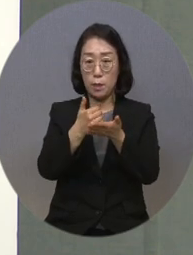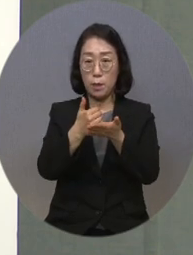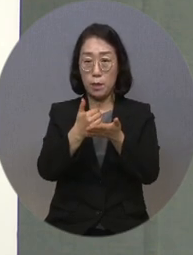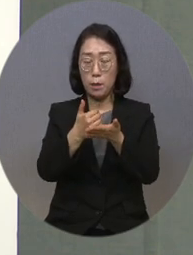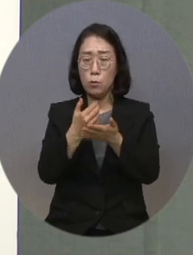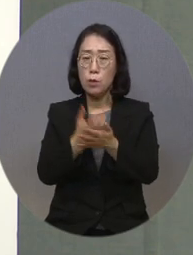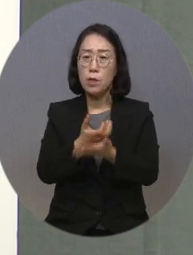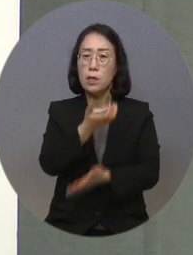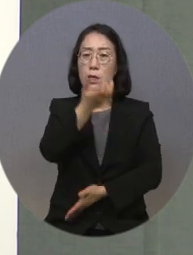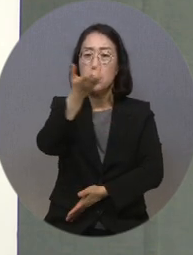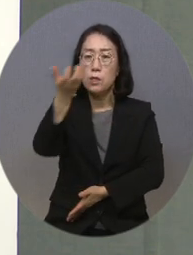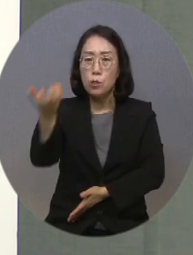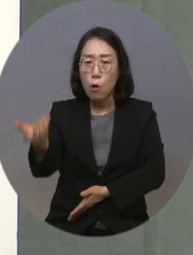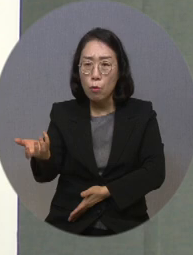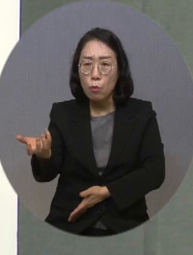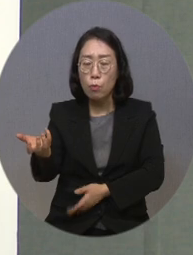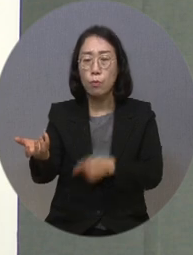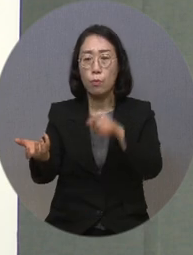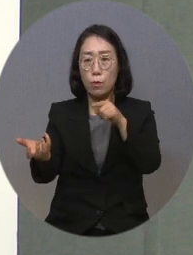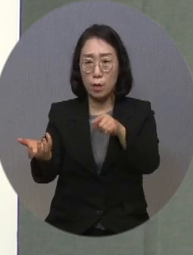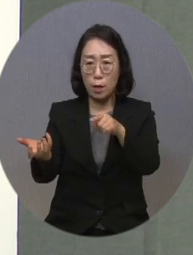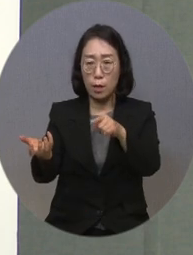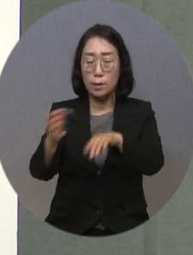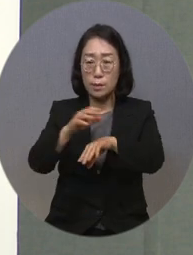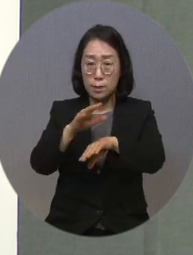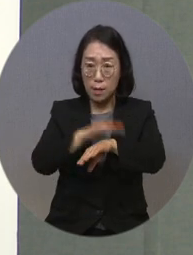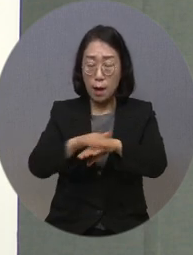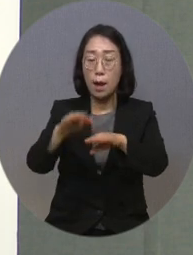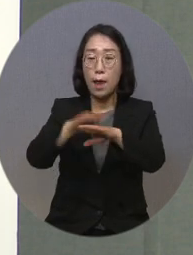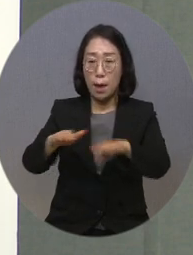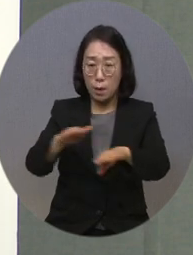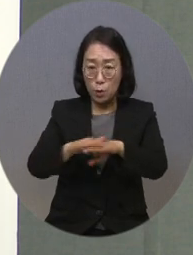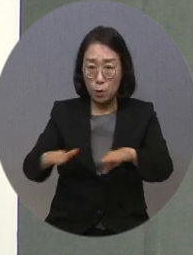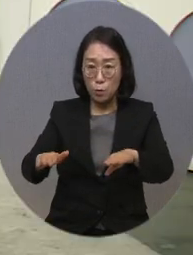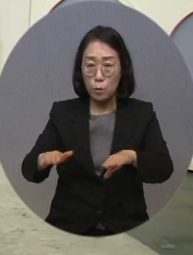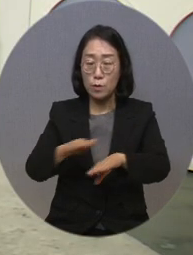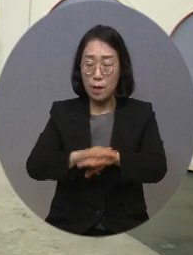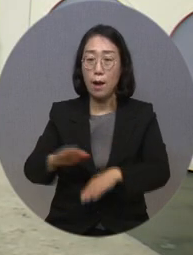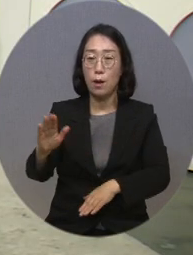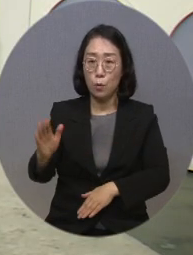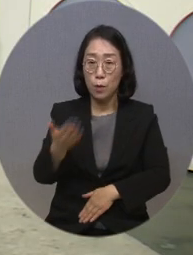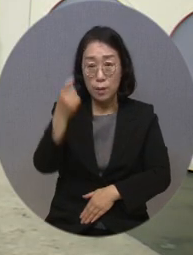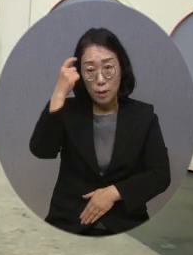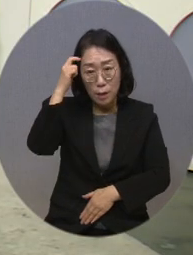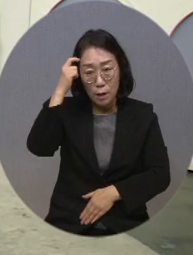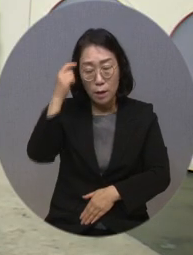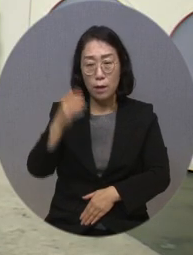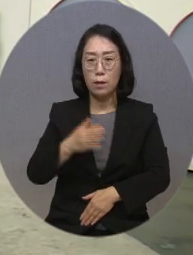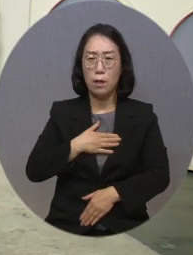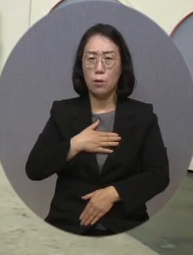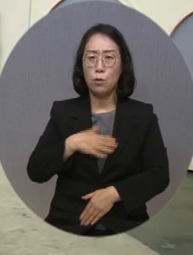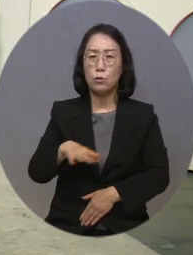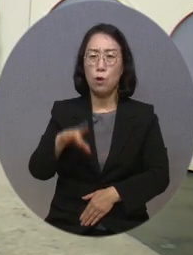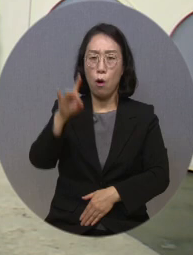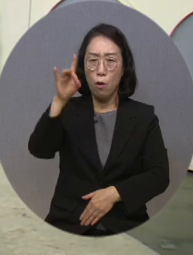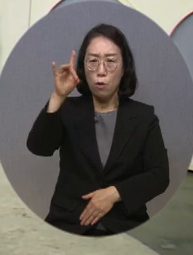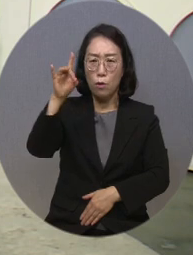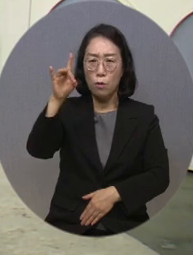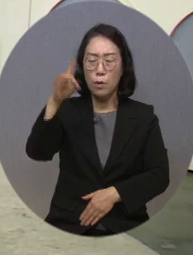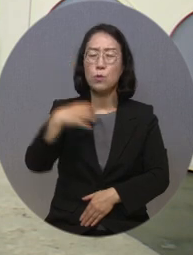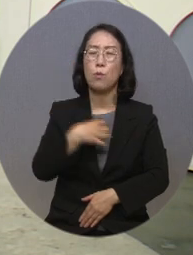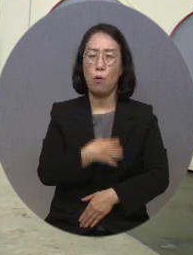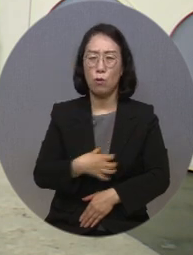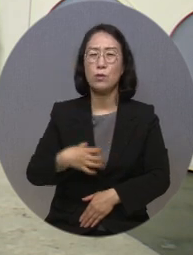문제가 잘 해결되고 그게 잘 했다고 생각하십니까? 초기에는 사실 저도 조금